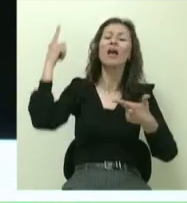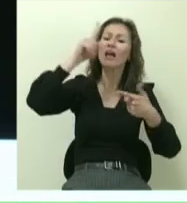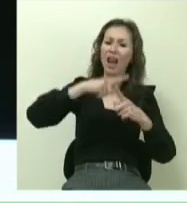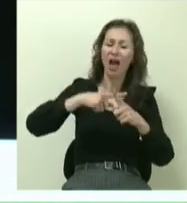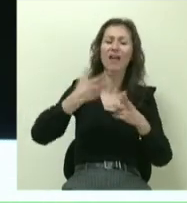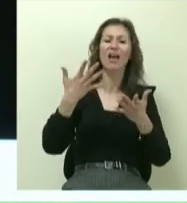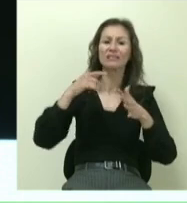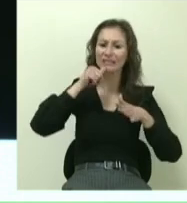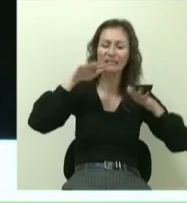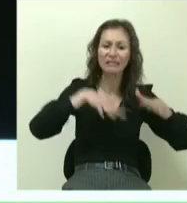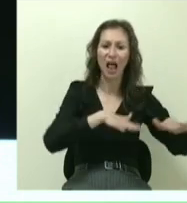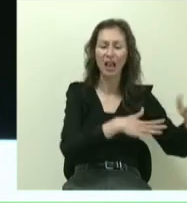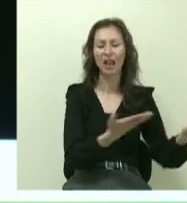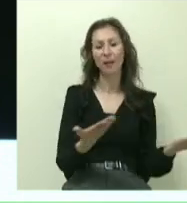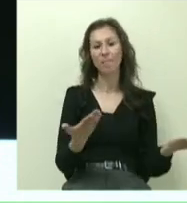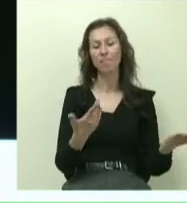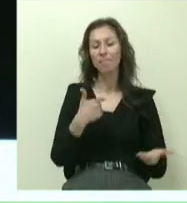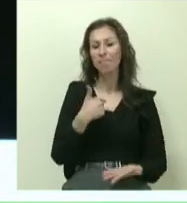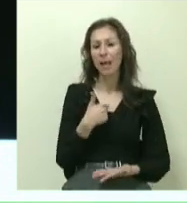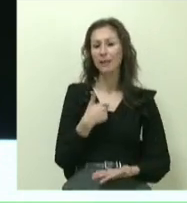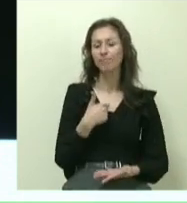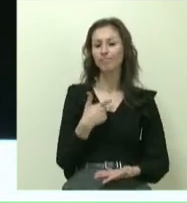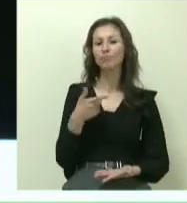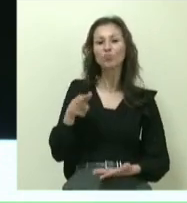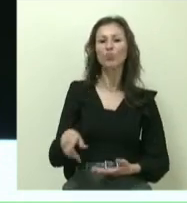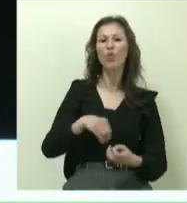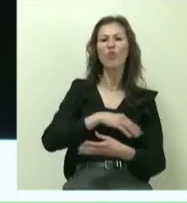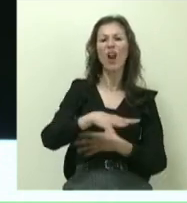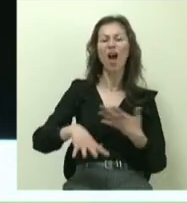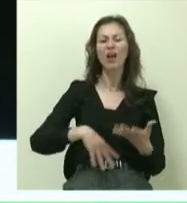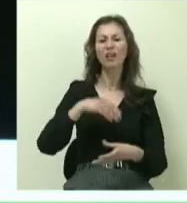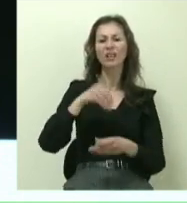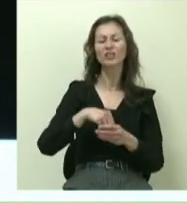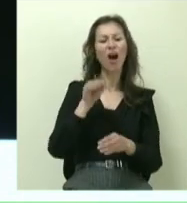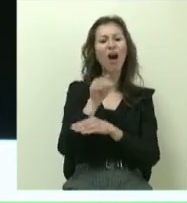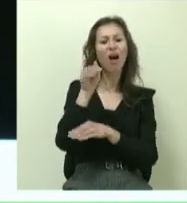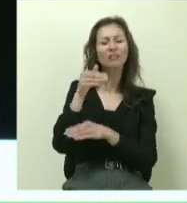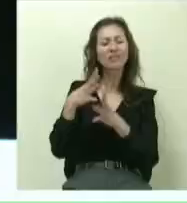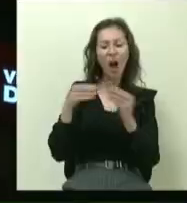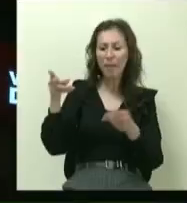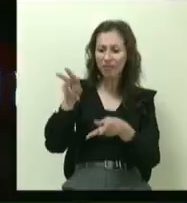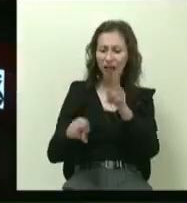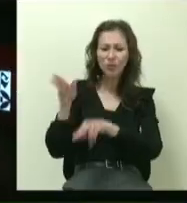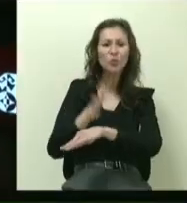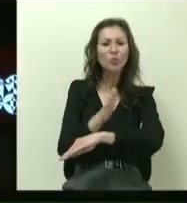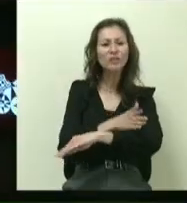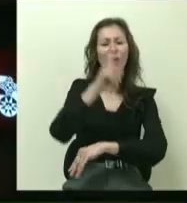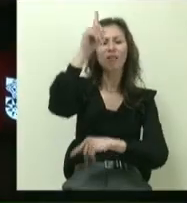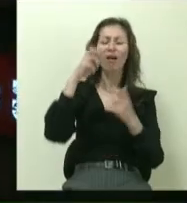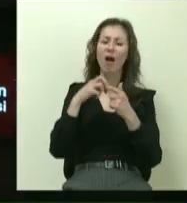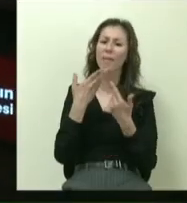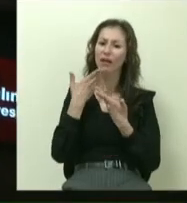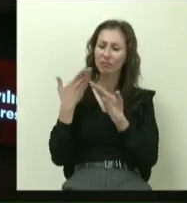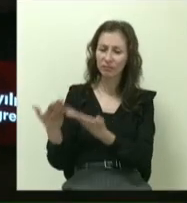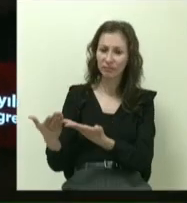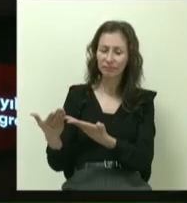yaşadılar ben bu felaketlerde hayatını kaybeden yurttaşlarımızı Allah'tan